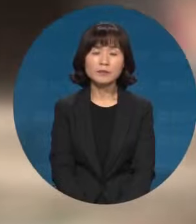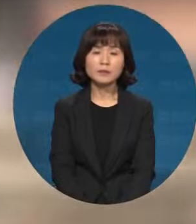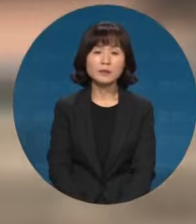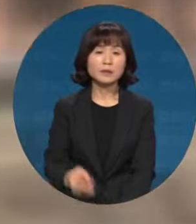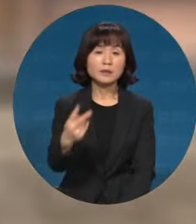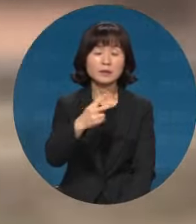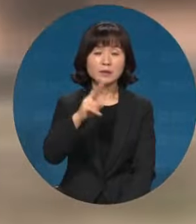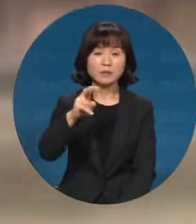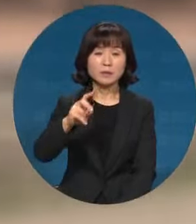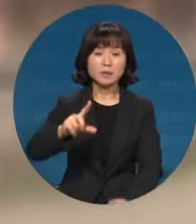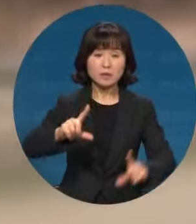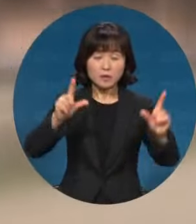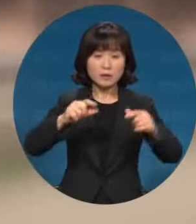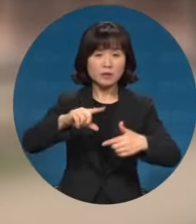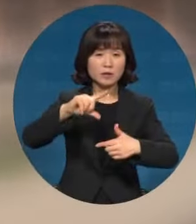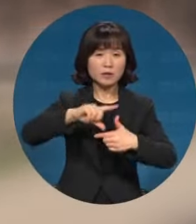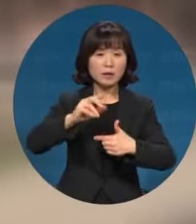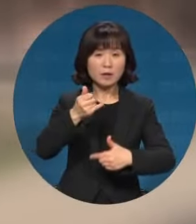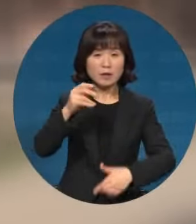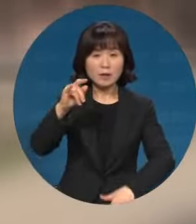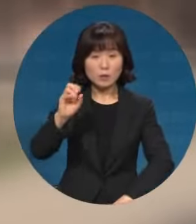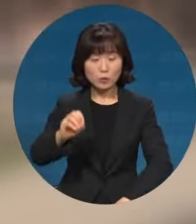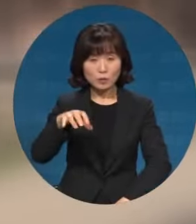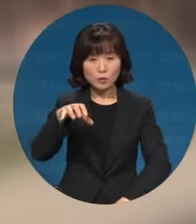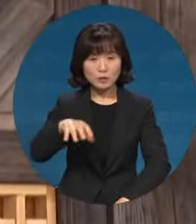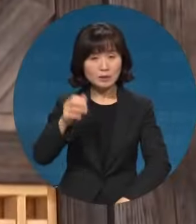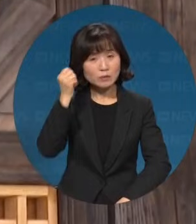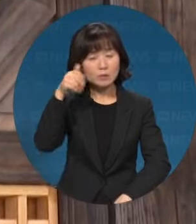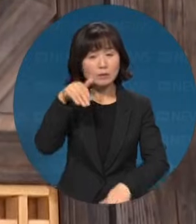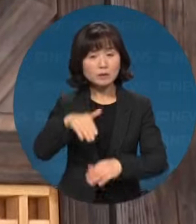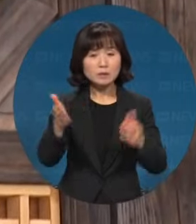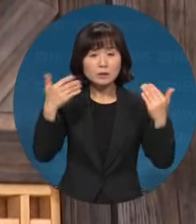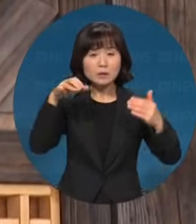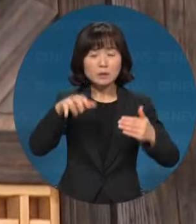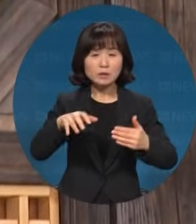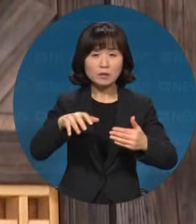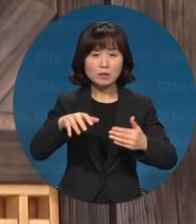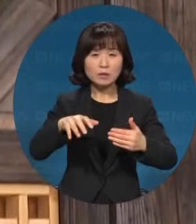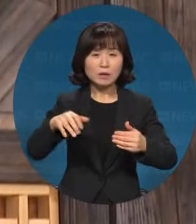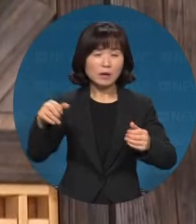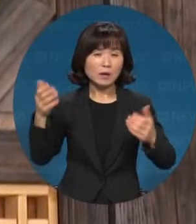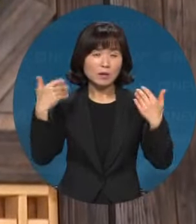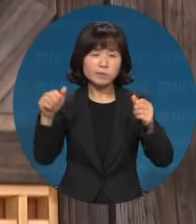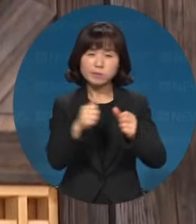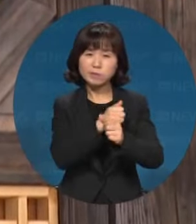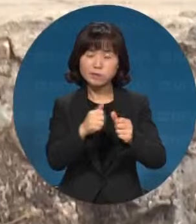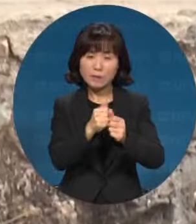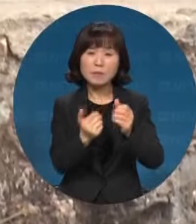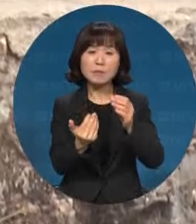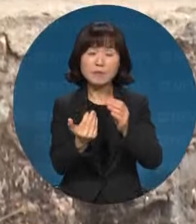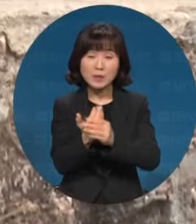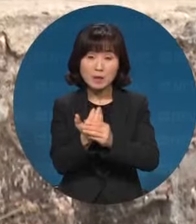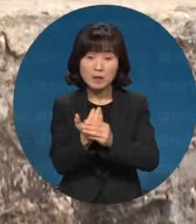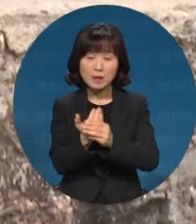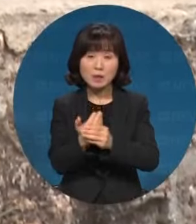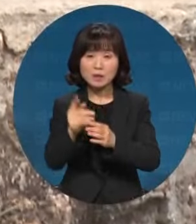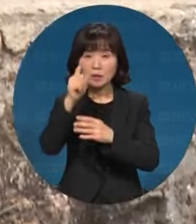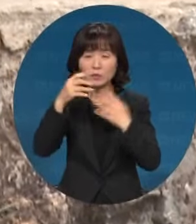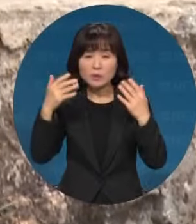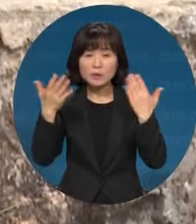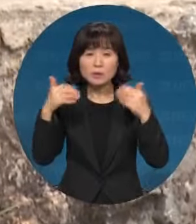지난 2021년 경남동의 기숙형학교에서 이른바 서당 학교 폭력 사건이 일어나자 정부는 학교 폭력 대책위원회를